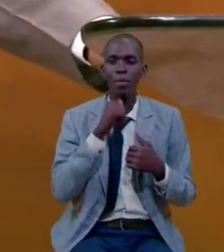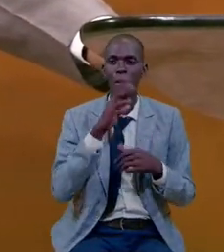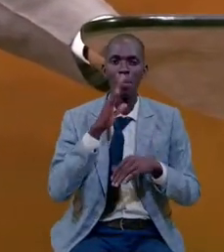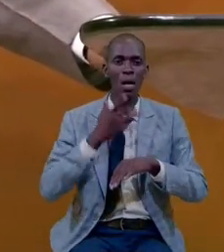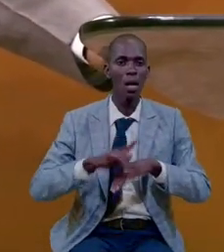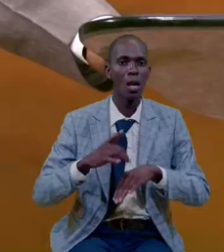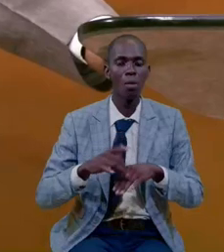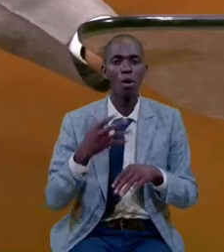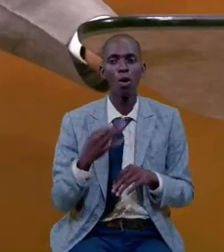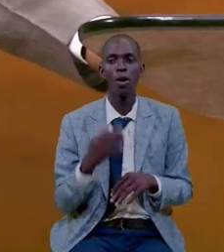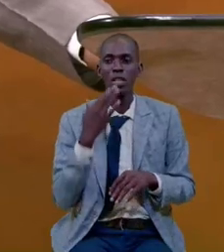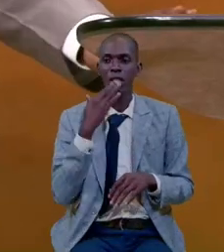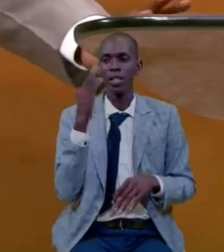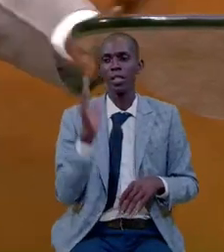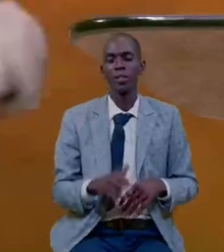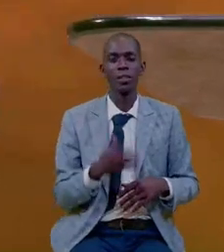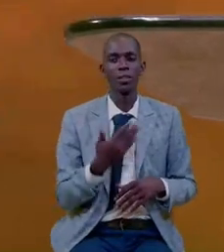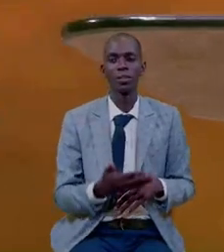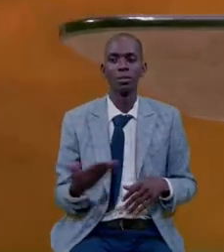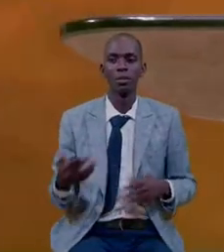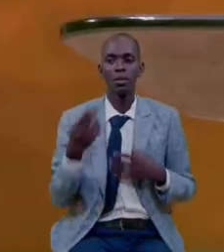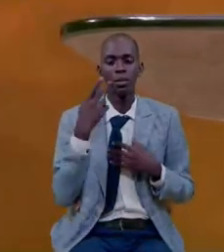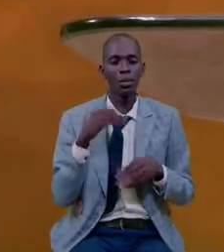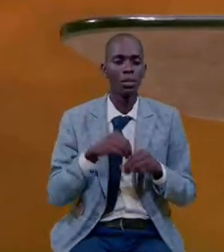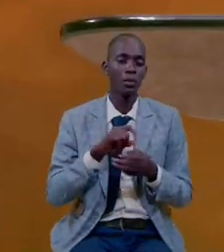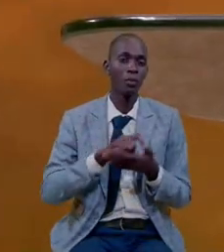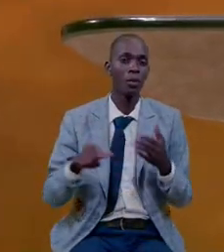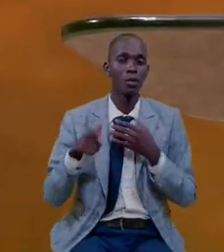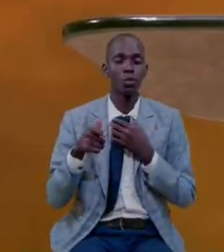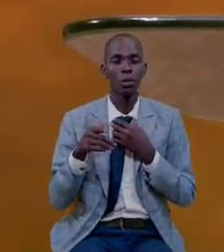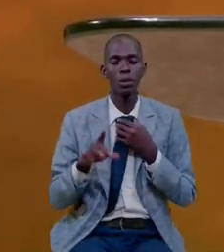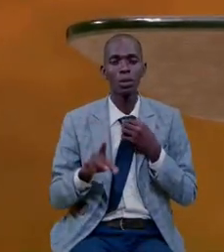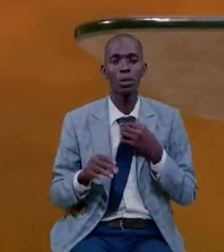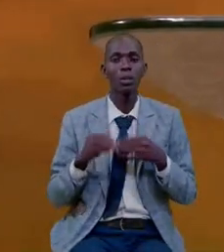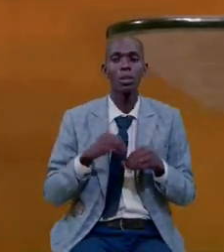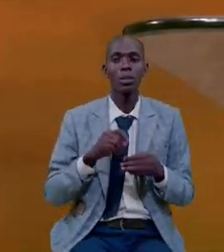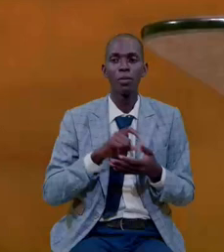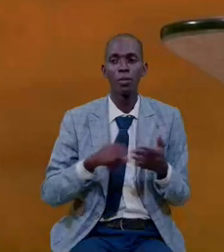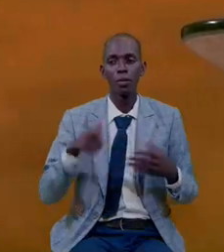de mauvaises choses, de souillures. Verset 28.